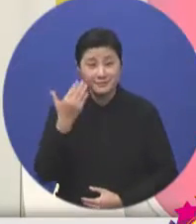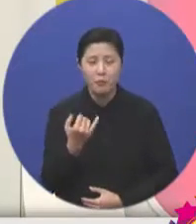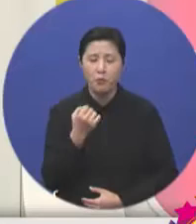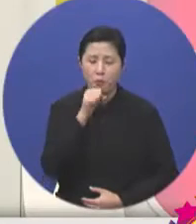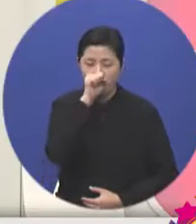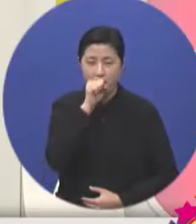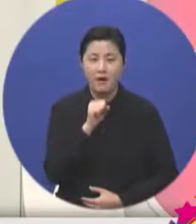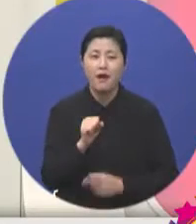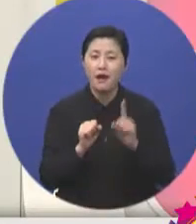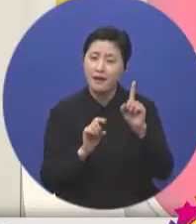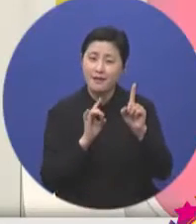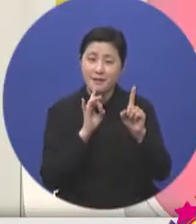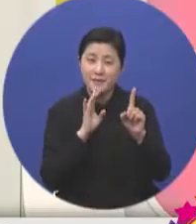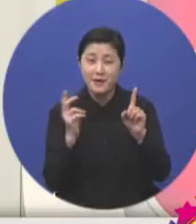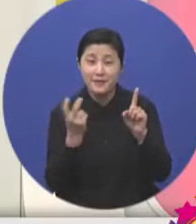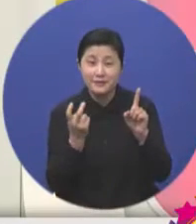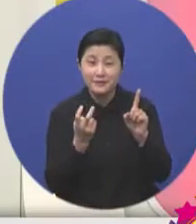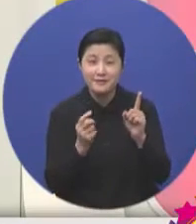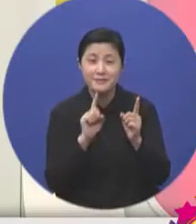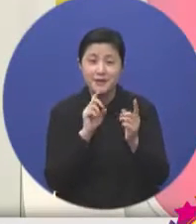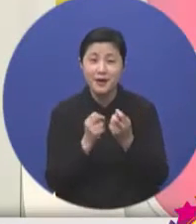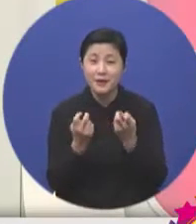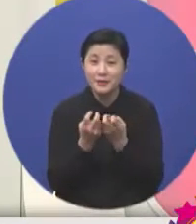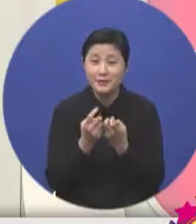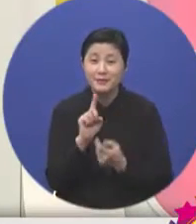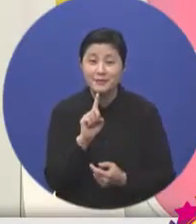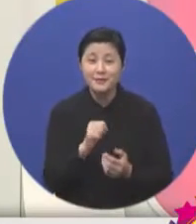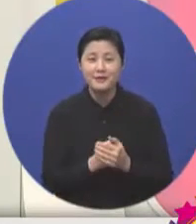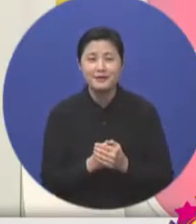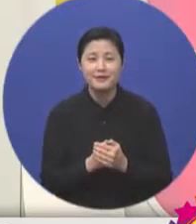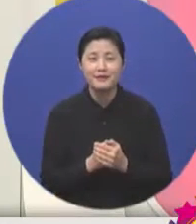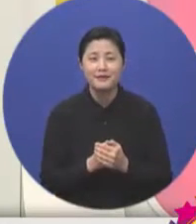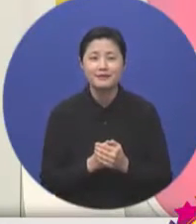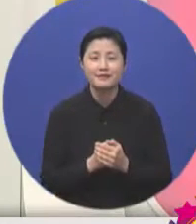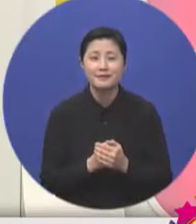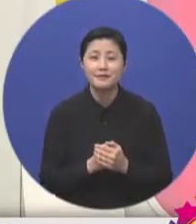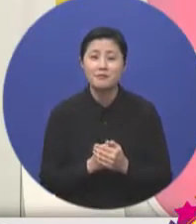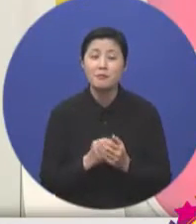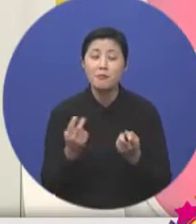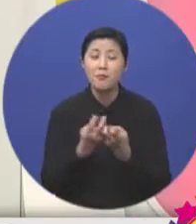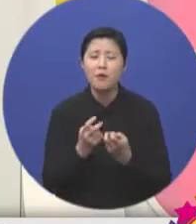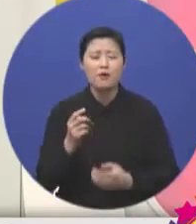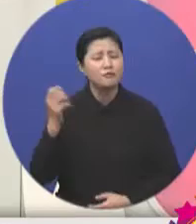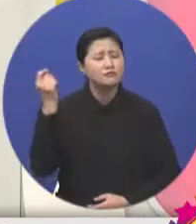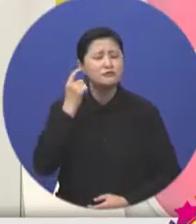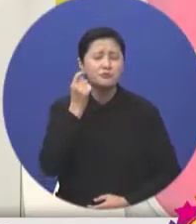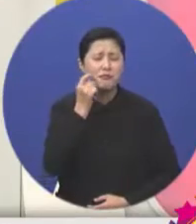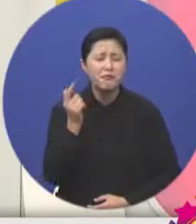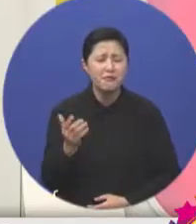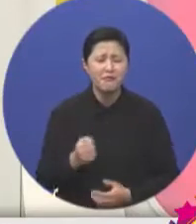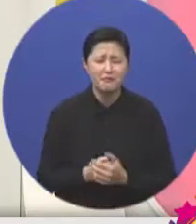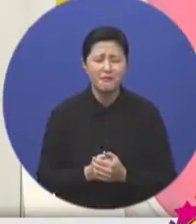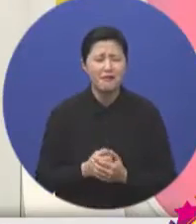좋아요. 하나만 어떡하라고? 아주 편안했어요. 하나만 어떡하라고? 어? 못 들었구만.